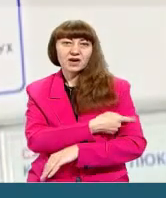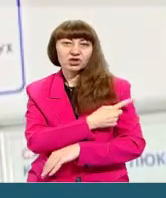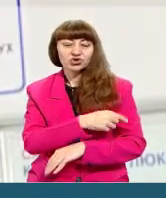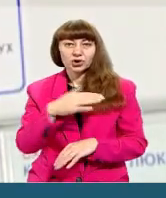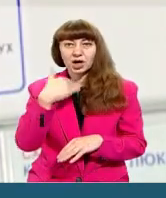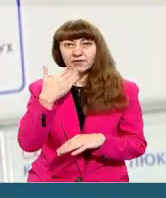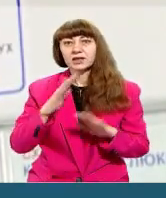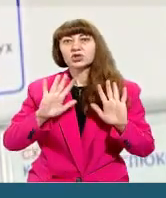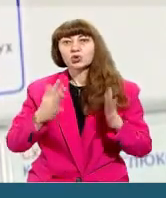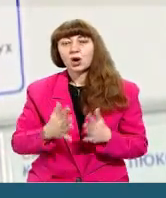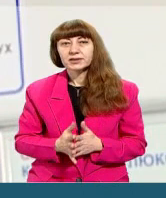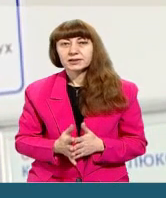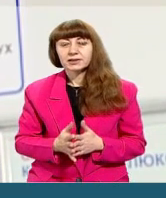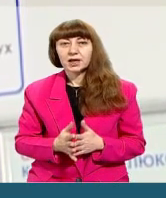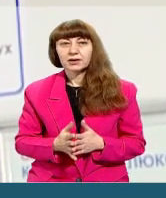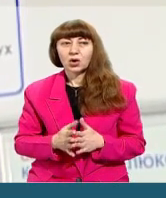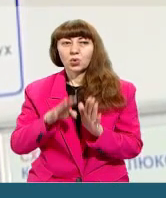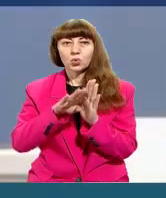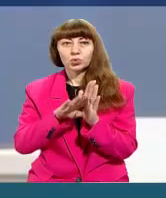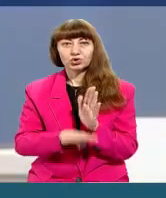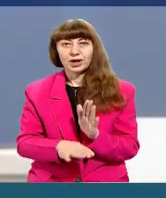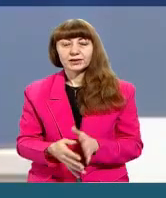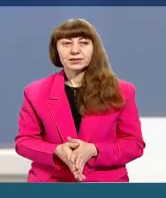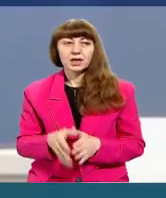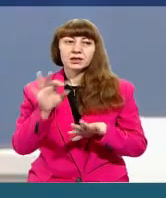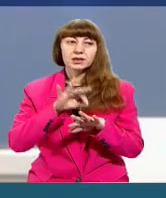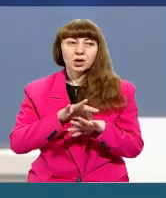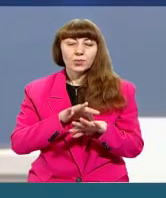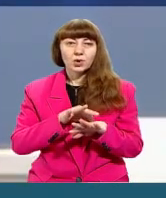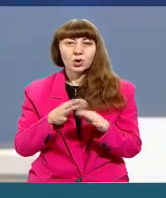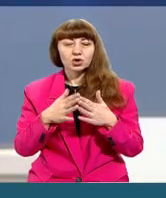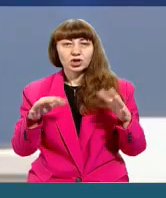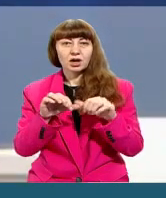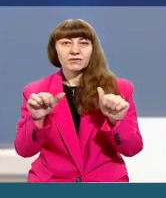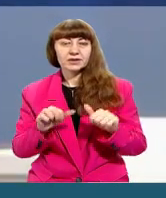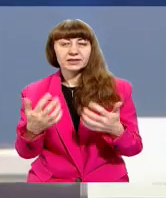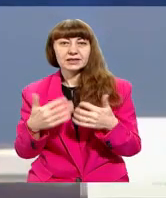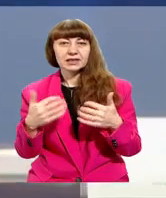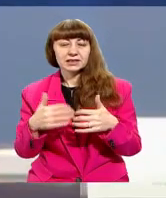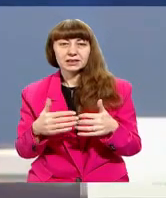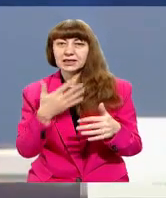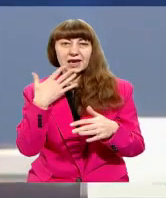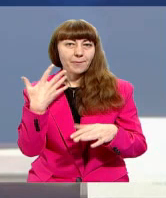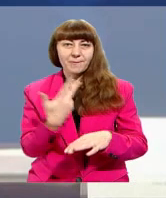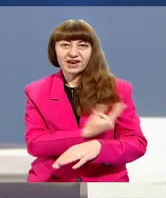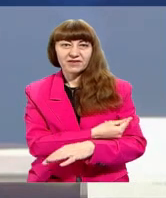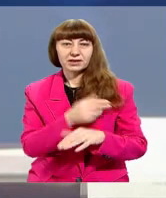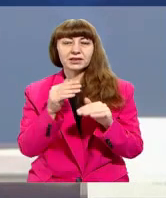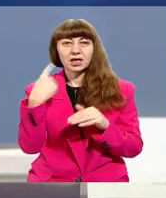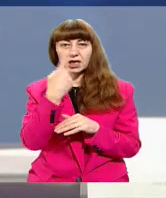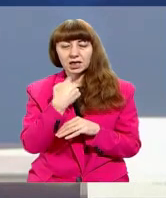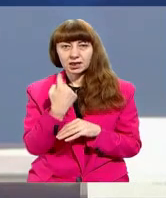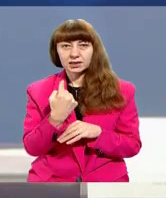говорят, эпидемиологическая ситуация становится хуже. Заболеваемость преимущественно регистрируется среди непривитых лиц